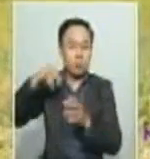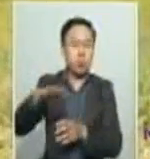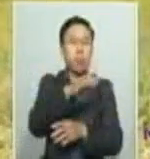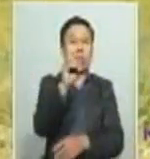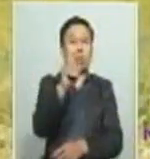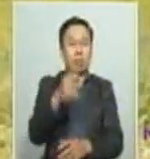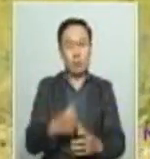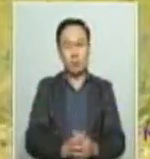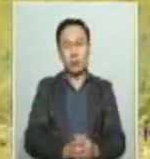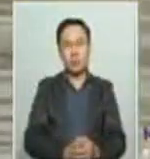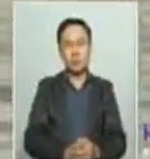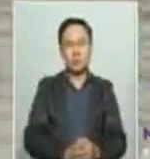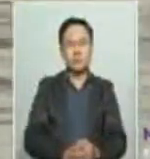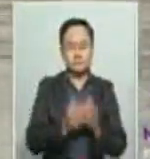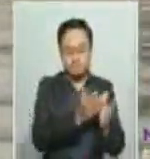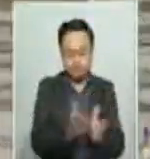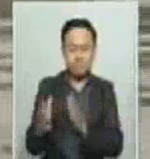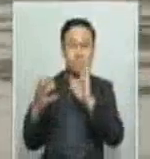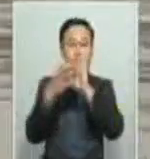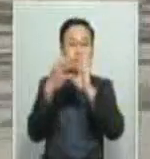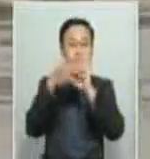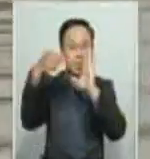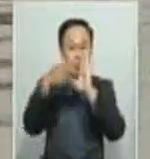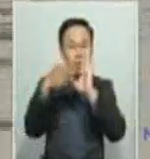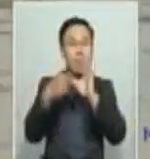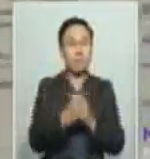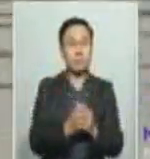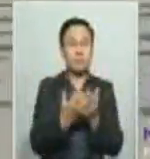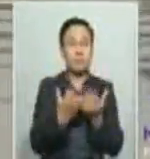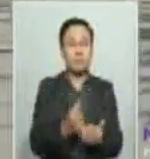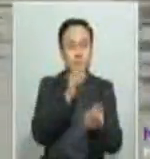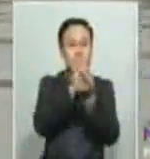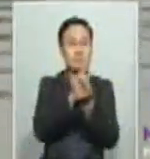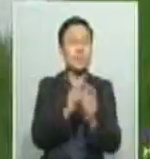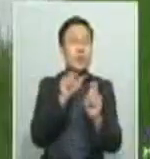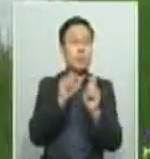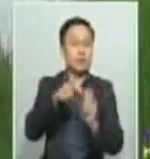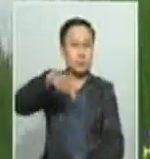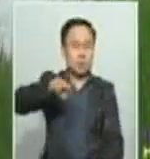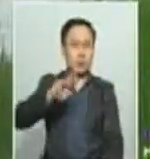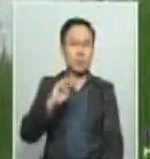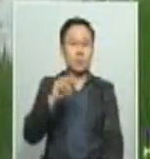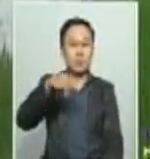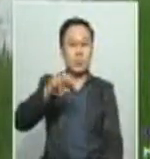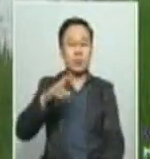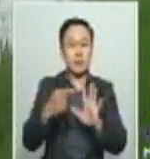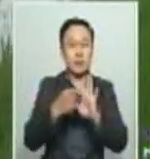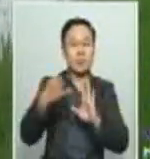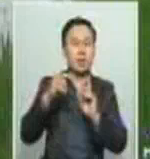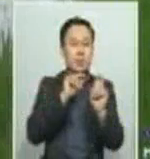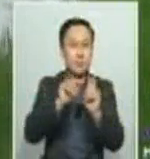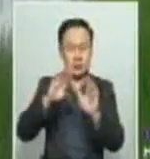มาดูสถานการณ์น้ำท่วมในพื้นที่ภาคกลางตอนล่างกันบ้างนะคะล่าสุดพบว่าที่อำเภอพรหมพิรามบางระกำและอำเภอพิษณุโล